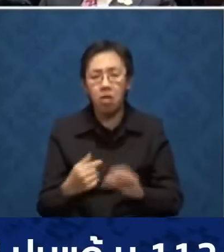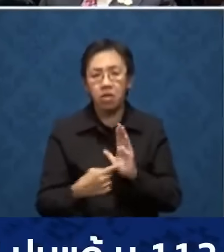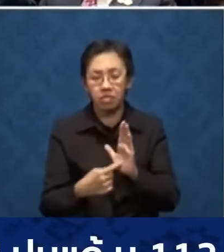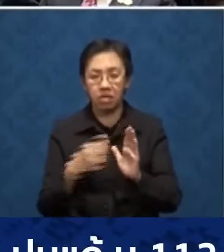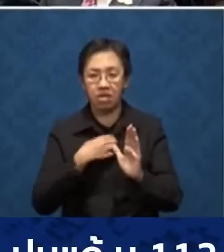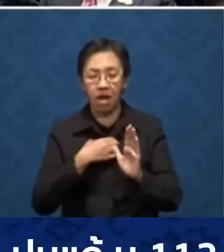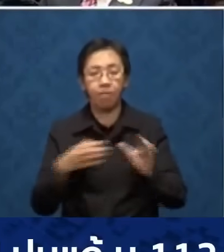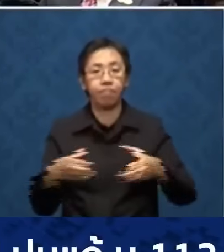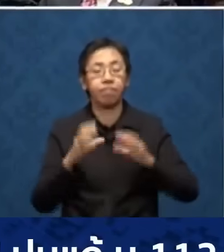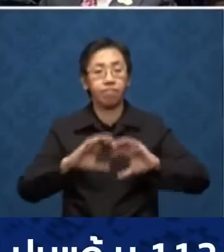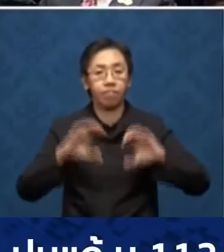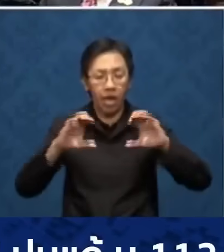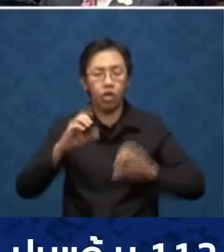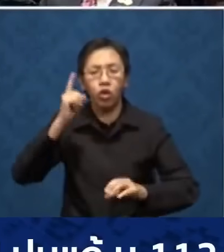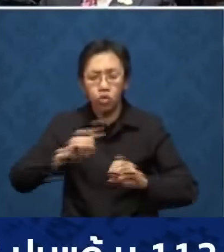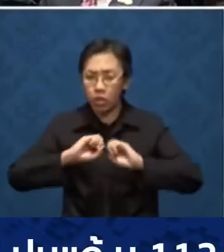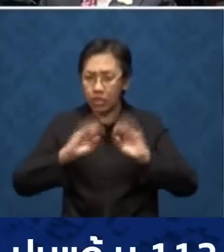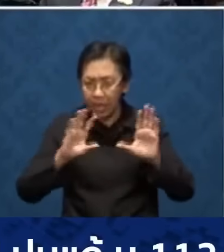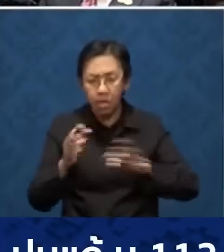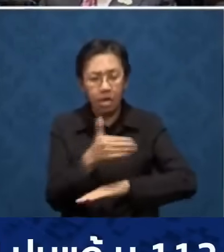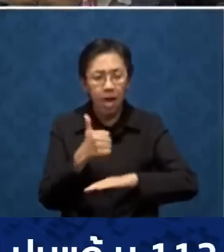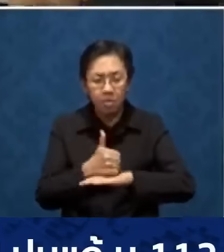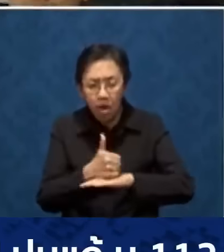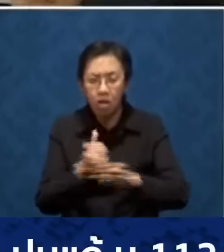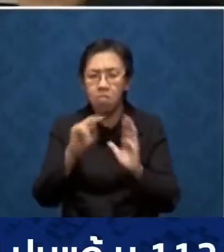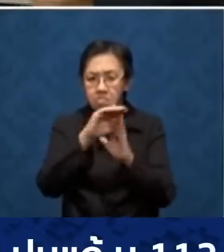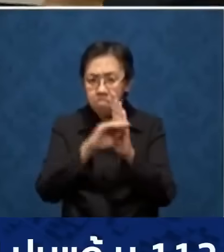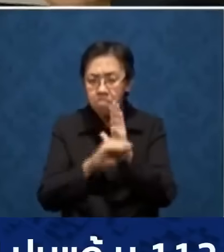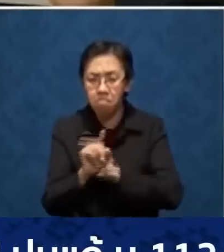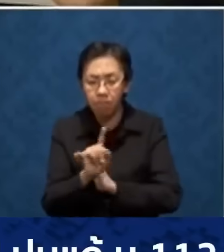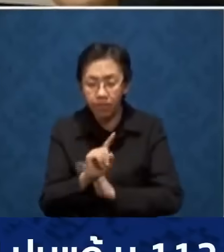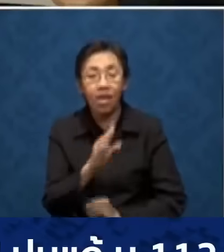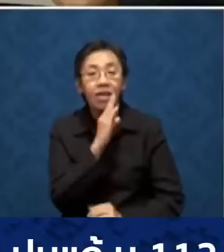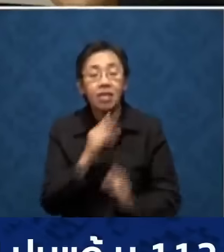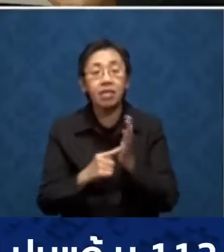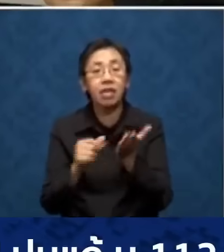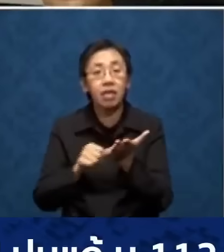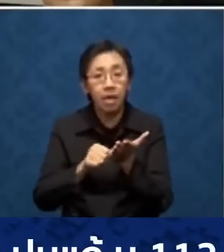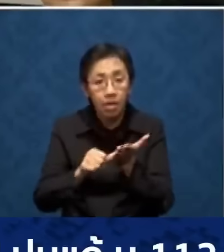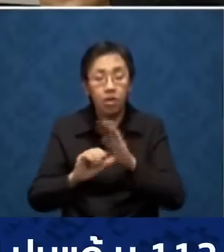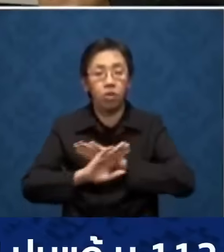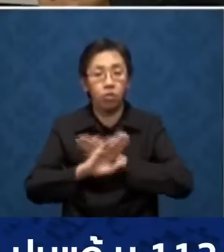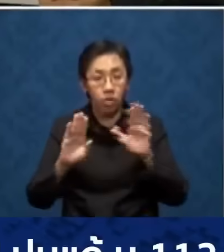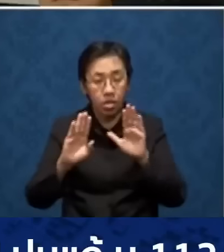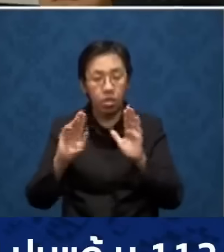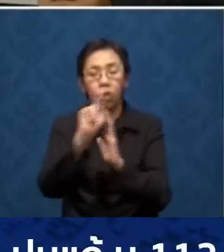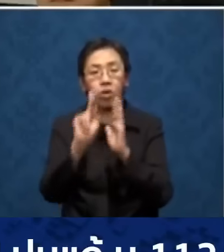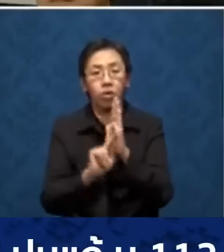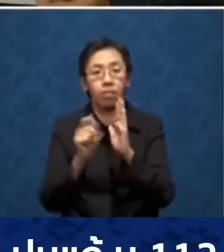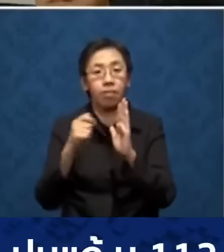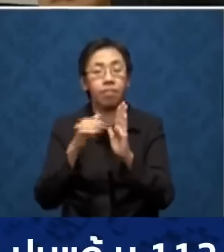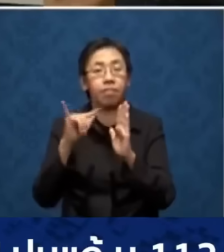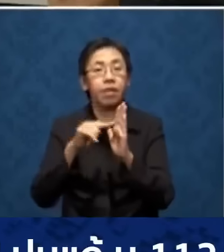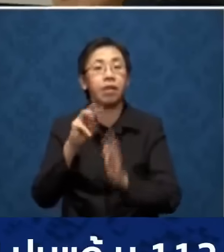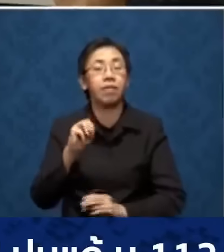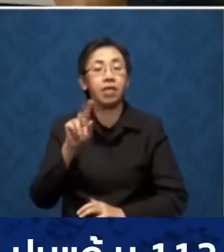พิธาพร้อมกับฝากว่าคนไทยไม่ได้มีแค่14ล้านคนดังนั้นอย่าไปหลงระเริงกับคำว่า14ล้านเสียงหากจะมาอ้าง